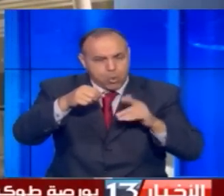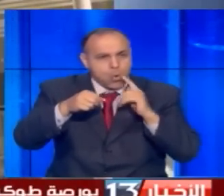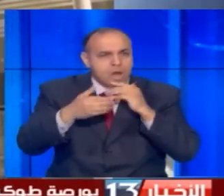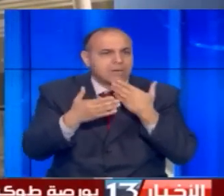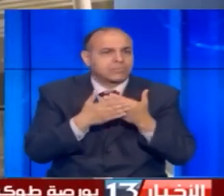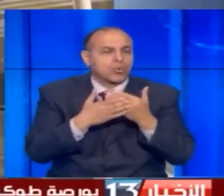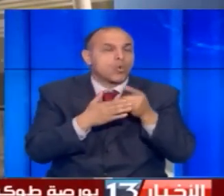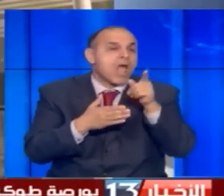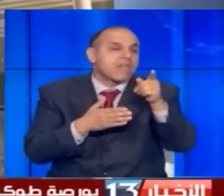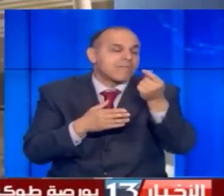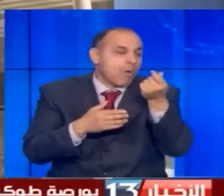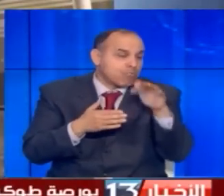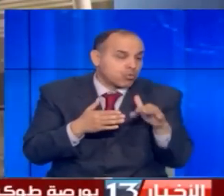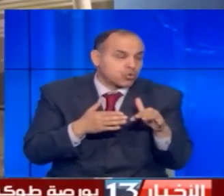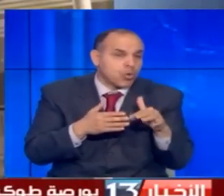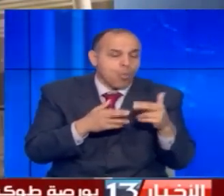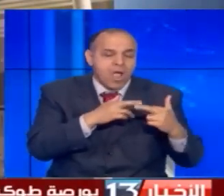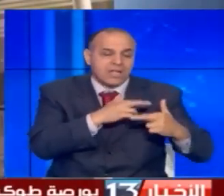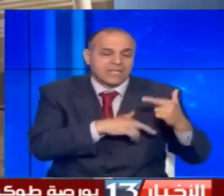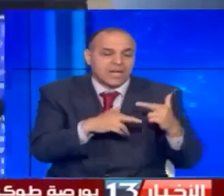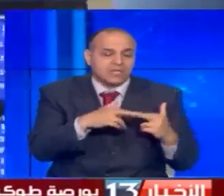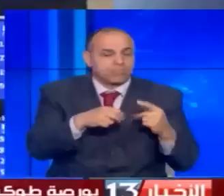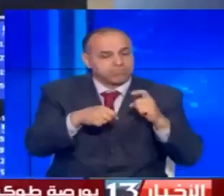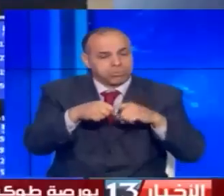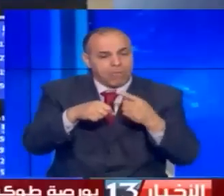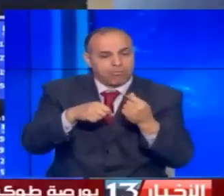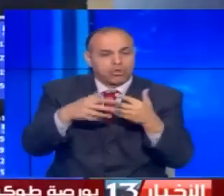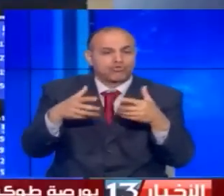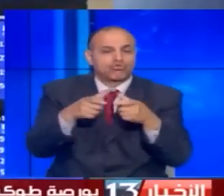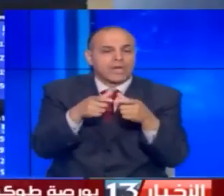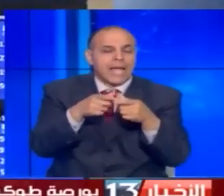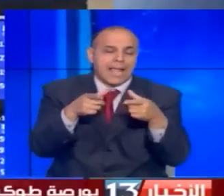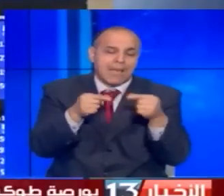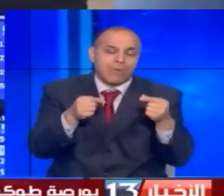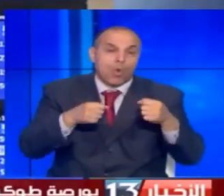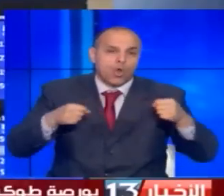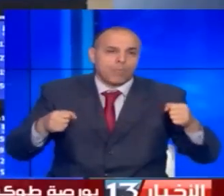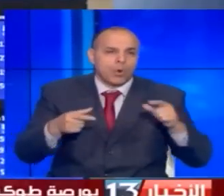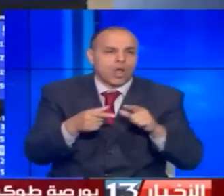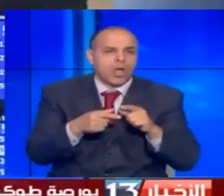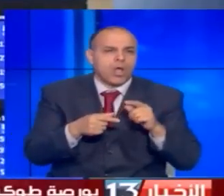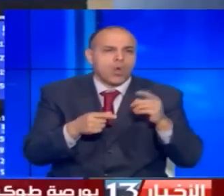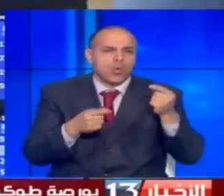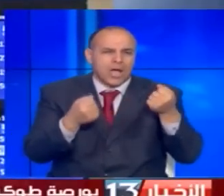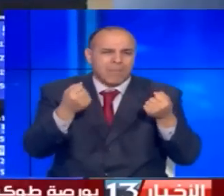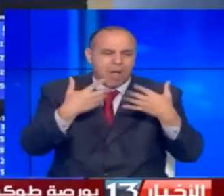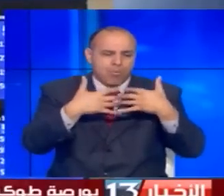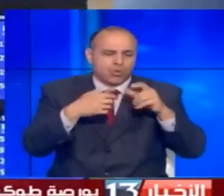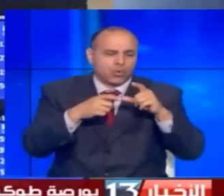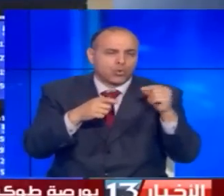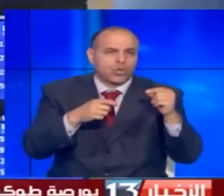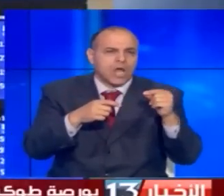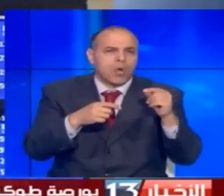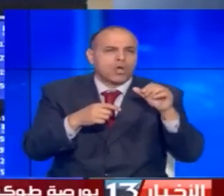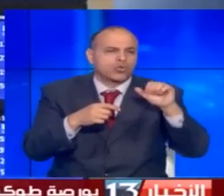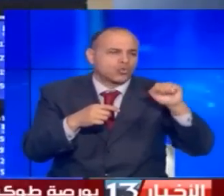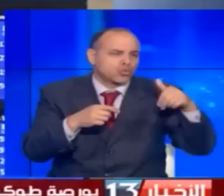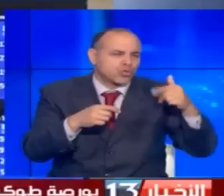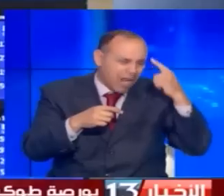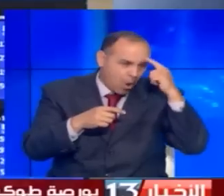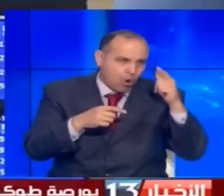ستاند أند بورز. وتراجع أسهم عدد من الشركات اليابانية الكبرى وهي تويوتا موتور وسوني